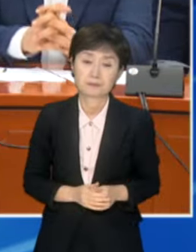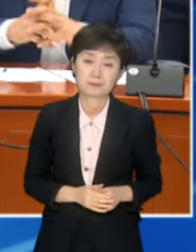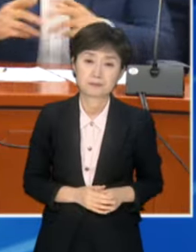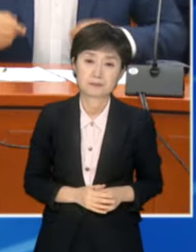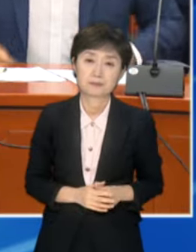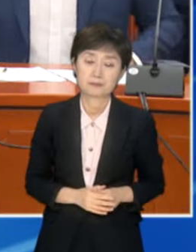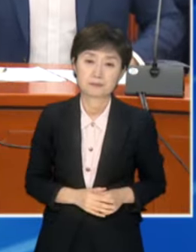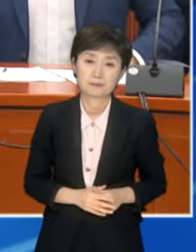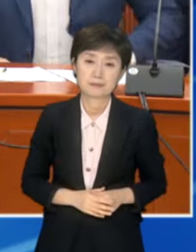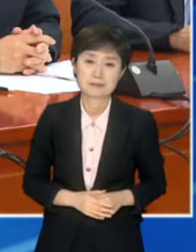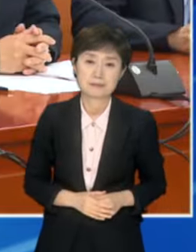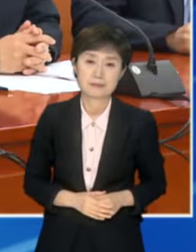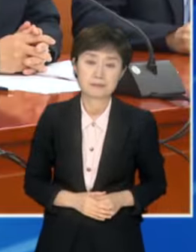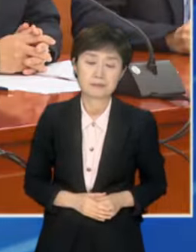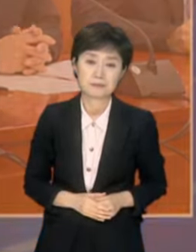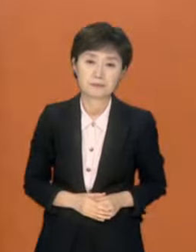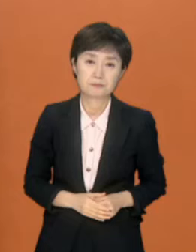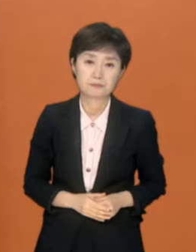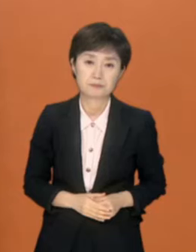직접